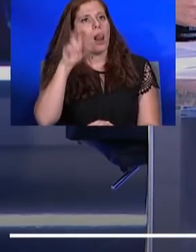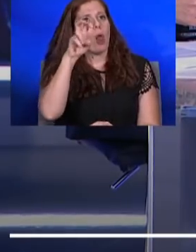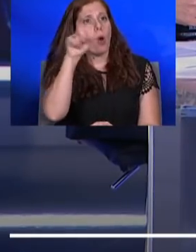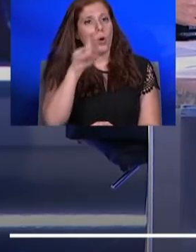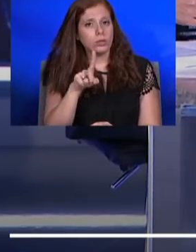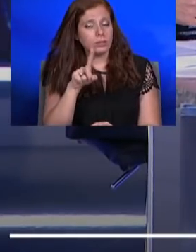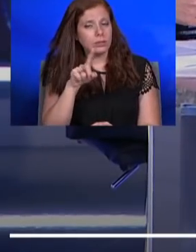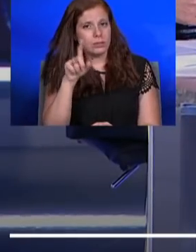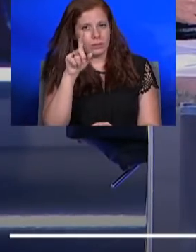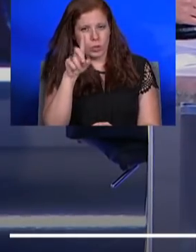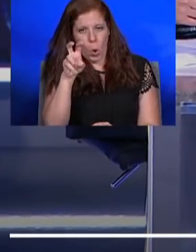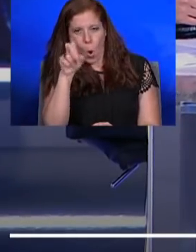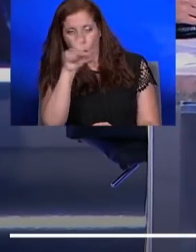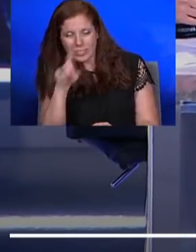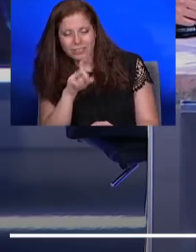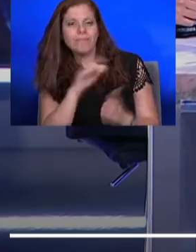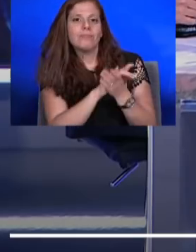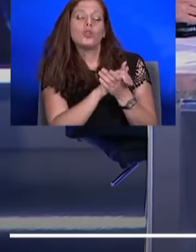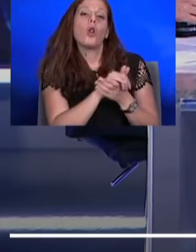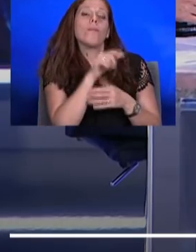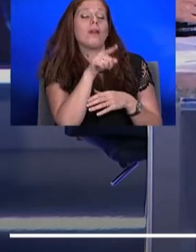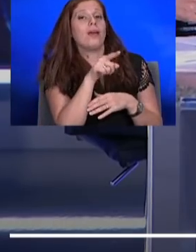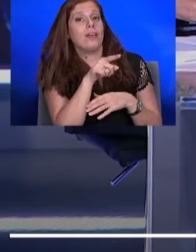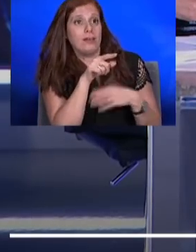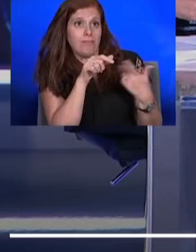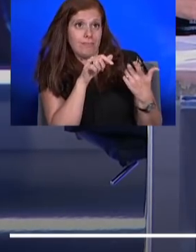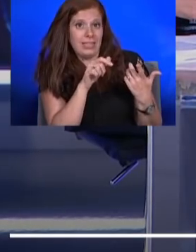היי. איפה אתה היית היום באחת בצהריים?